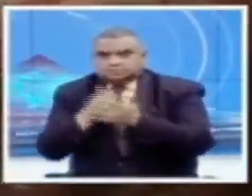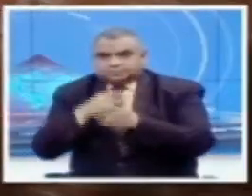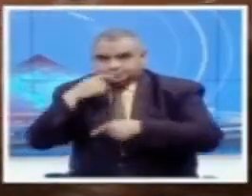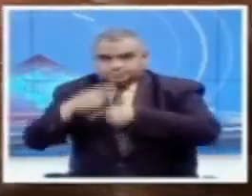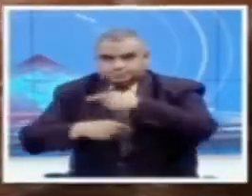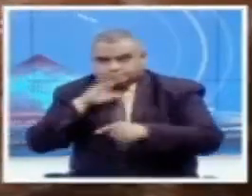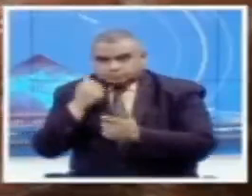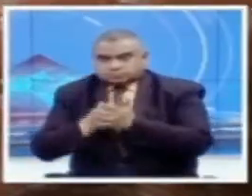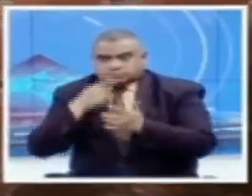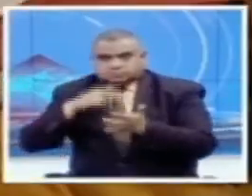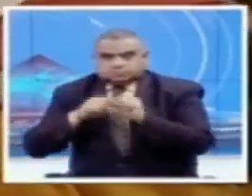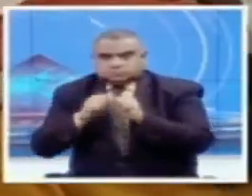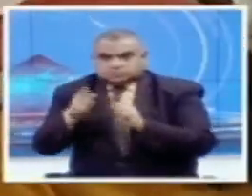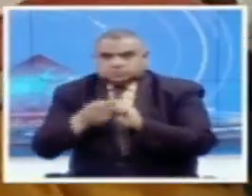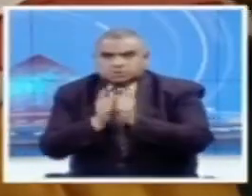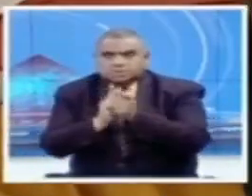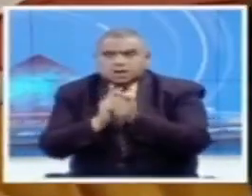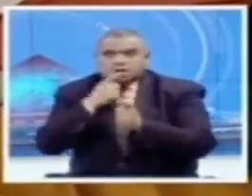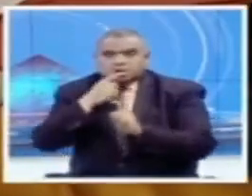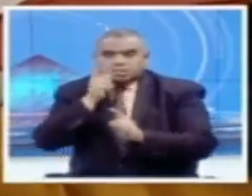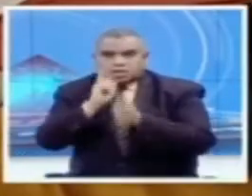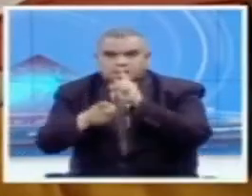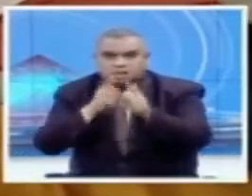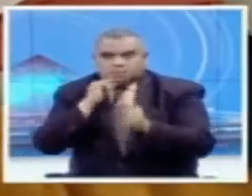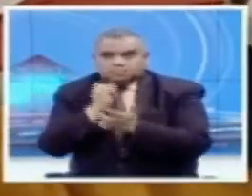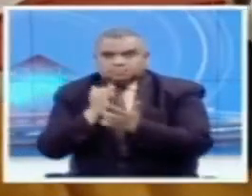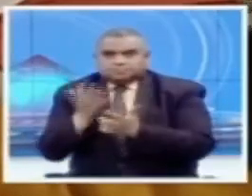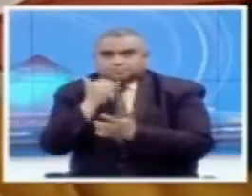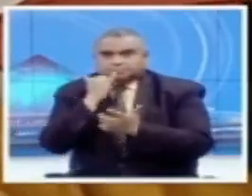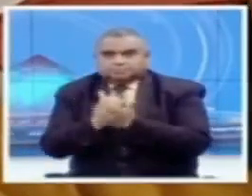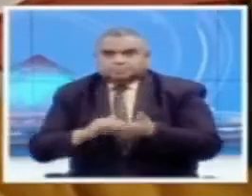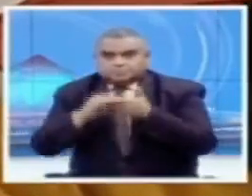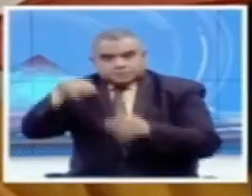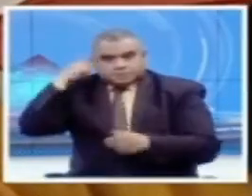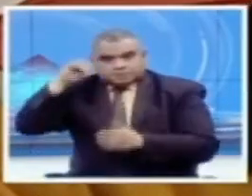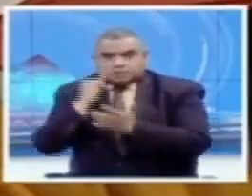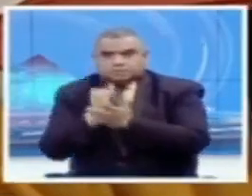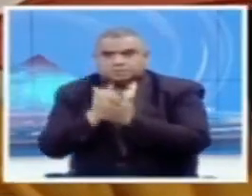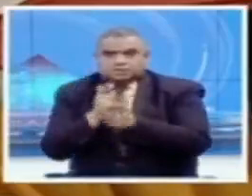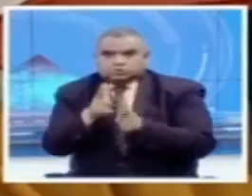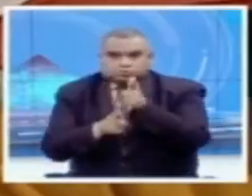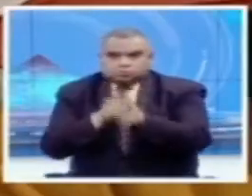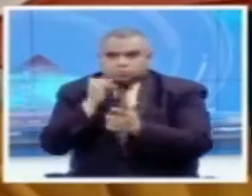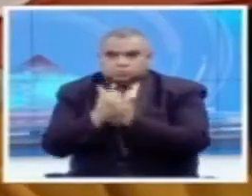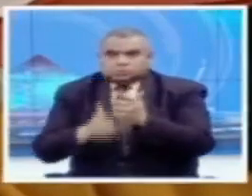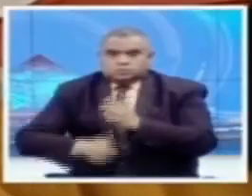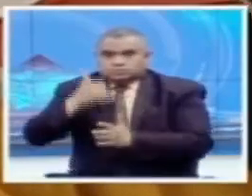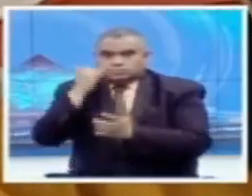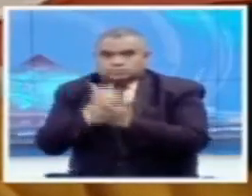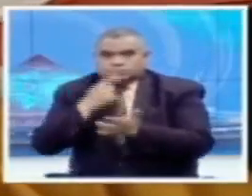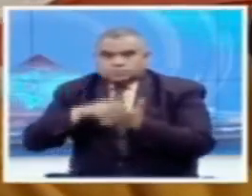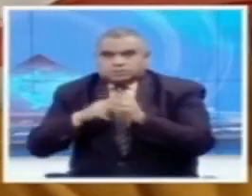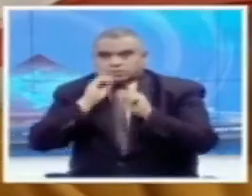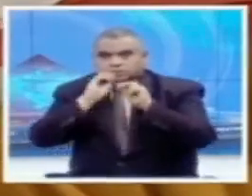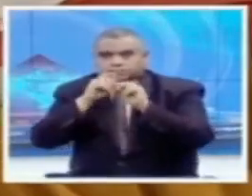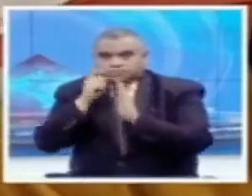نعرضها لحضراتكم طبعا. وعندنا تعليمات من رئيس الهيئه الوطنيه للاعلام وسياده اللواء احمد مجاد